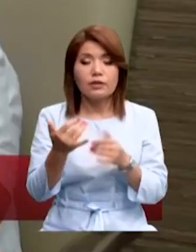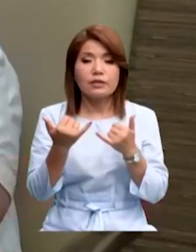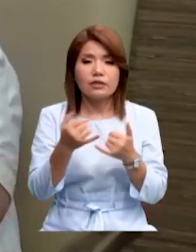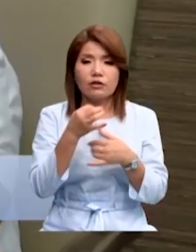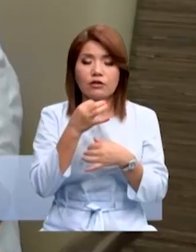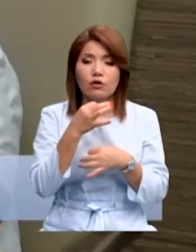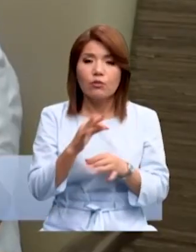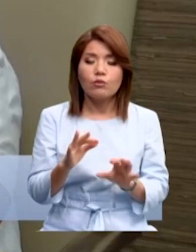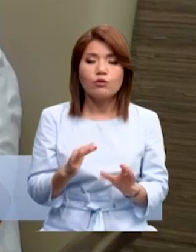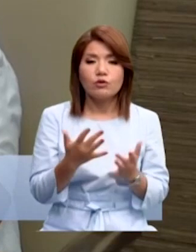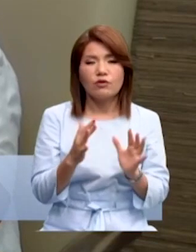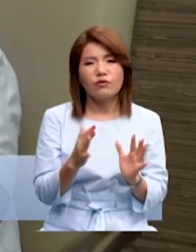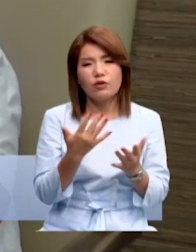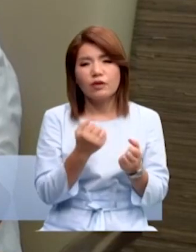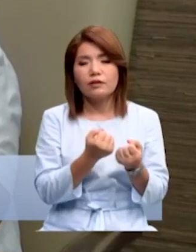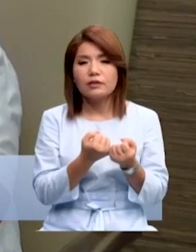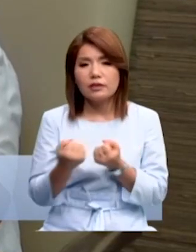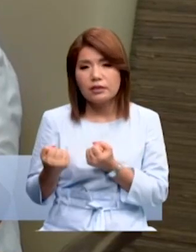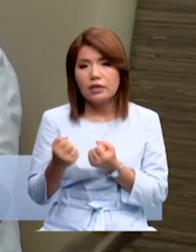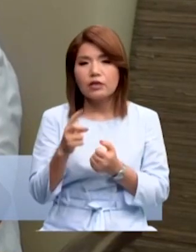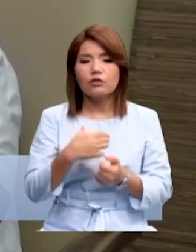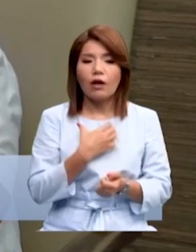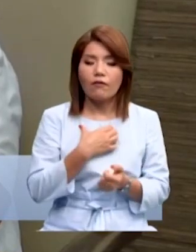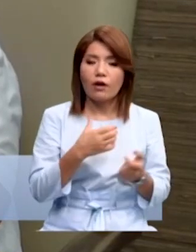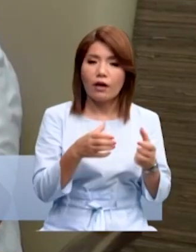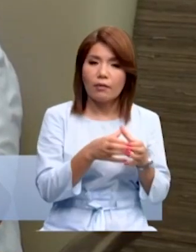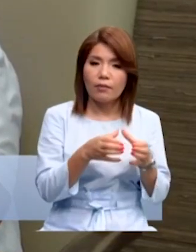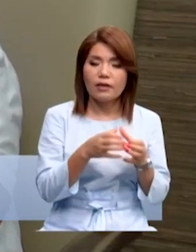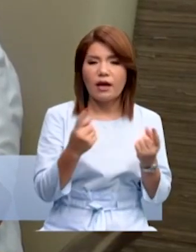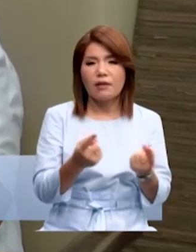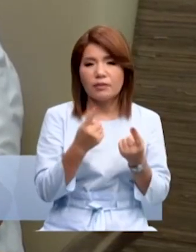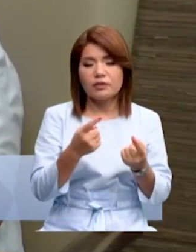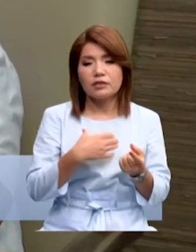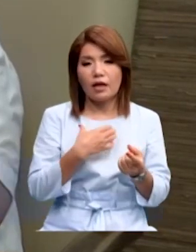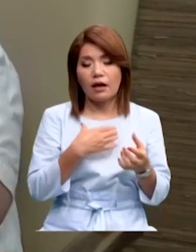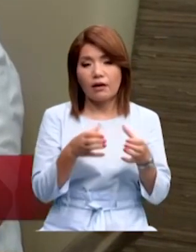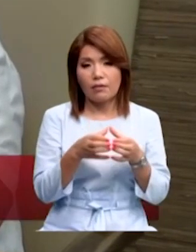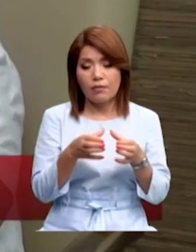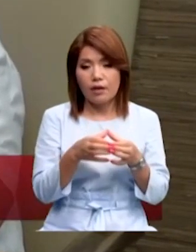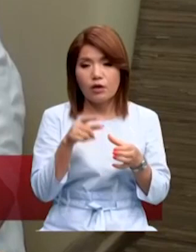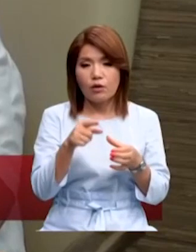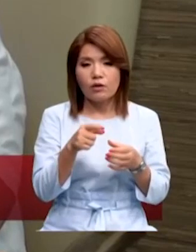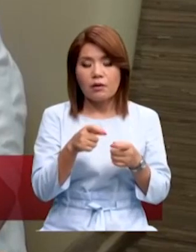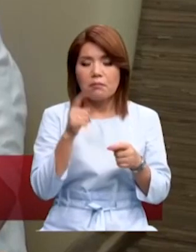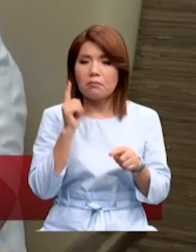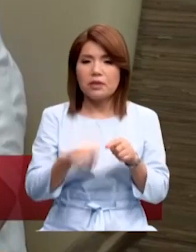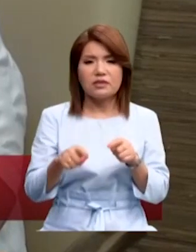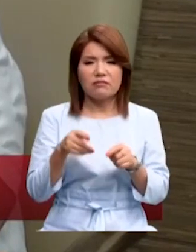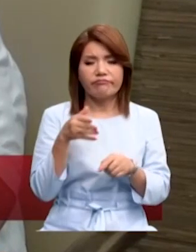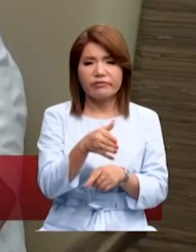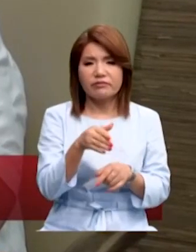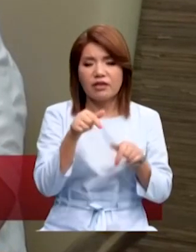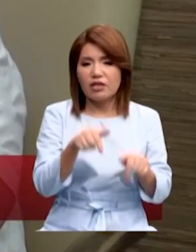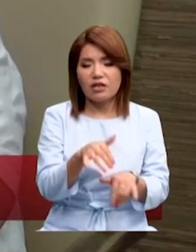любом случае, если будет даже какая-то задержка со стороны страховой компании, обычно у нас страховая компания не очень быстро делает все